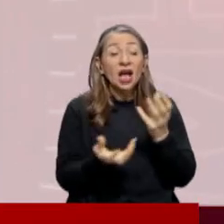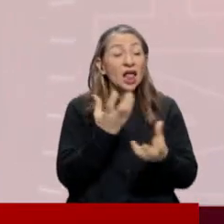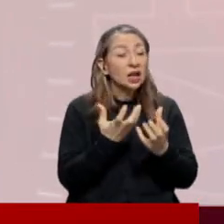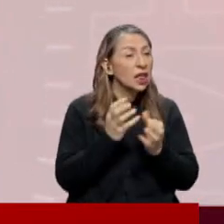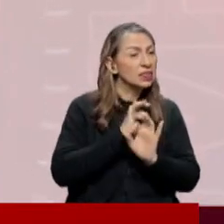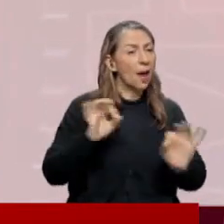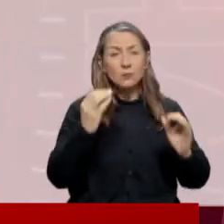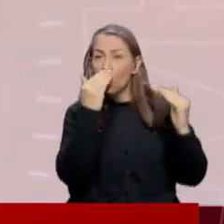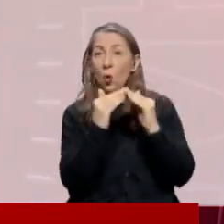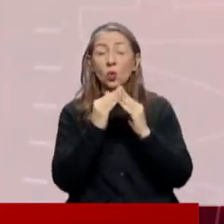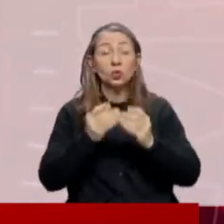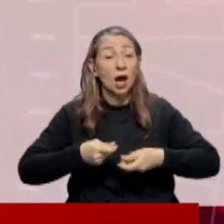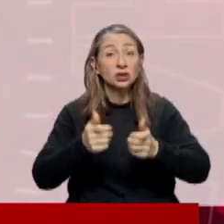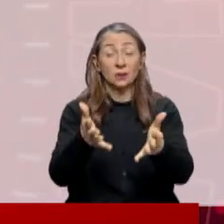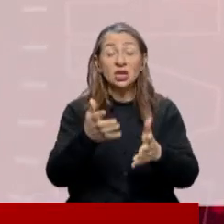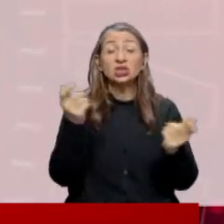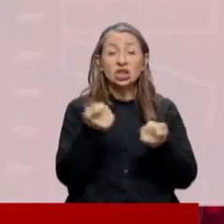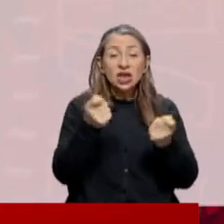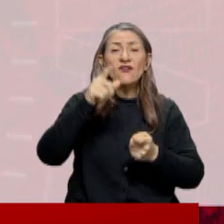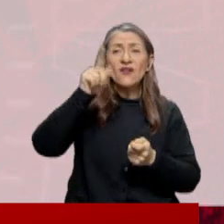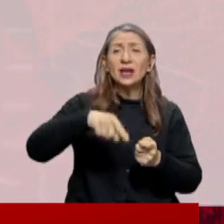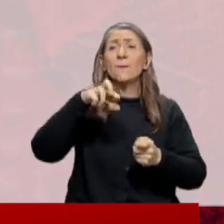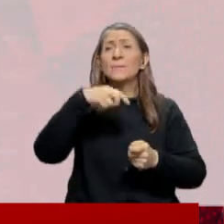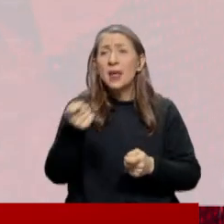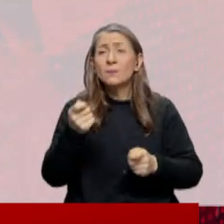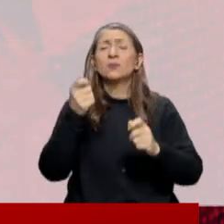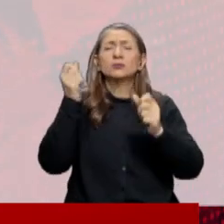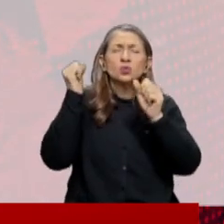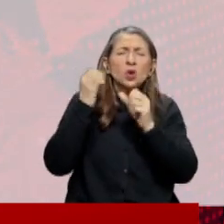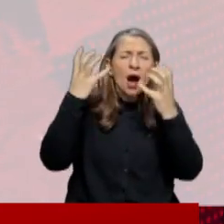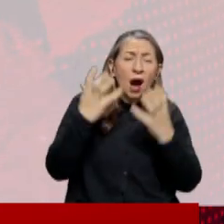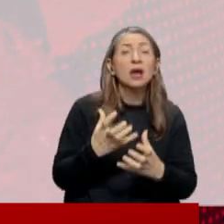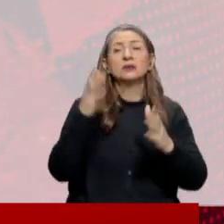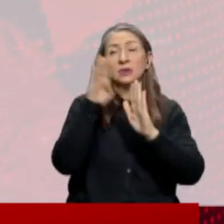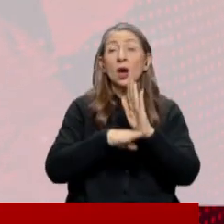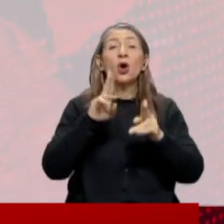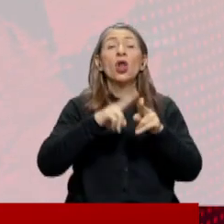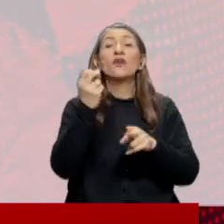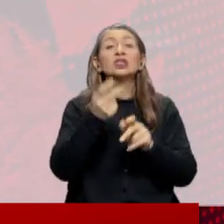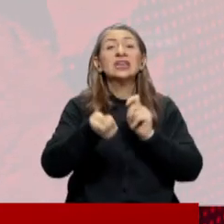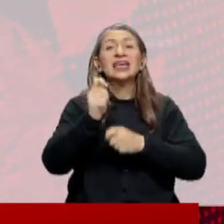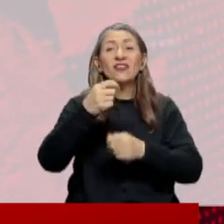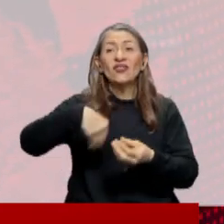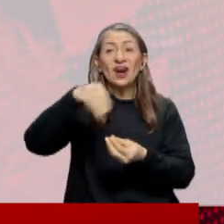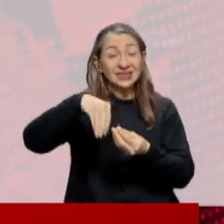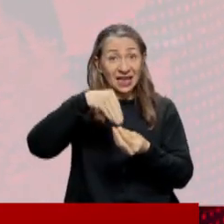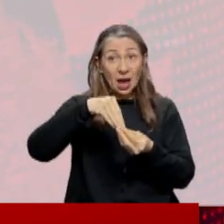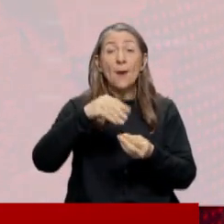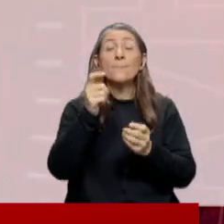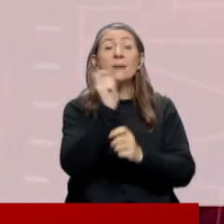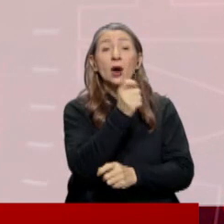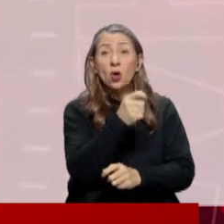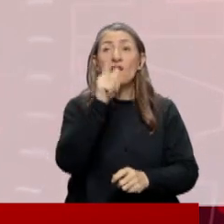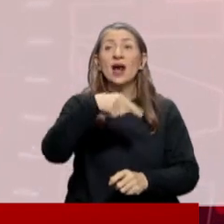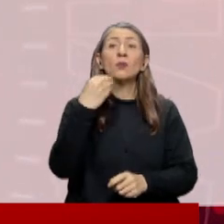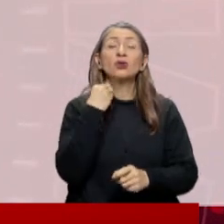altı çizildi. Çalışanların üzerindeki vergi ve sigorta prim yükü indirilecek. Esnafın pandemide kullandığı kredilerin faizleri, Bağkur ve